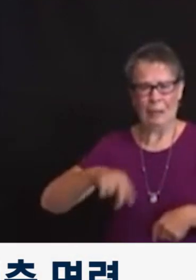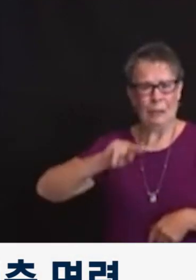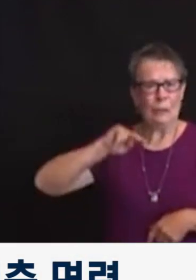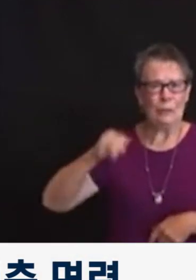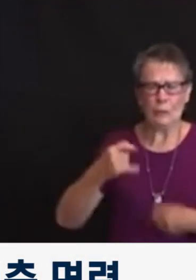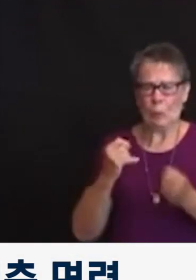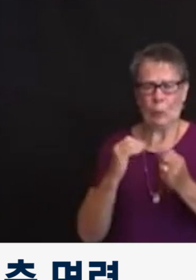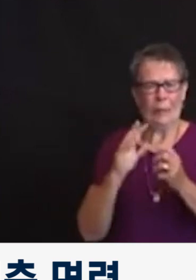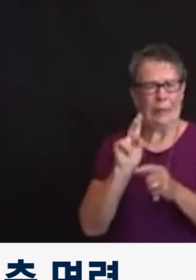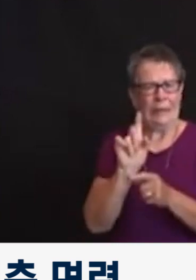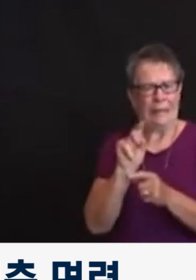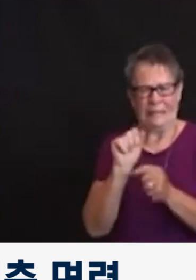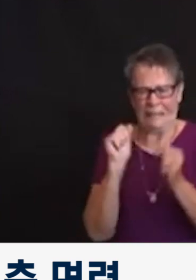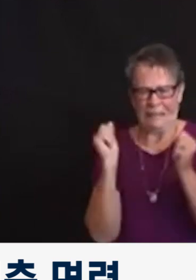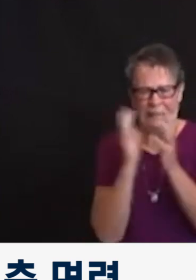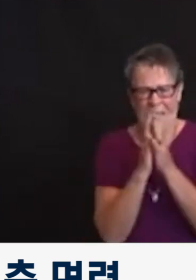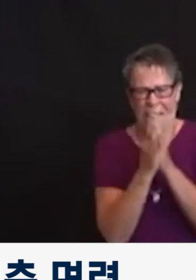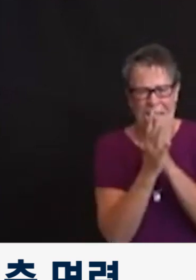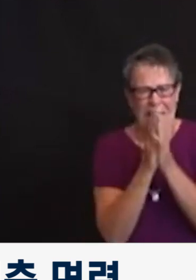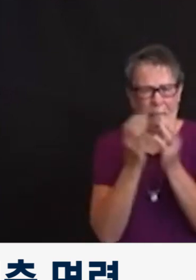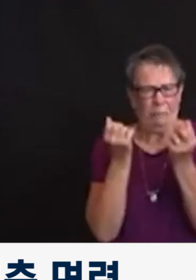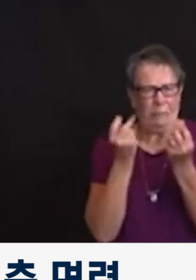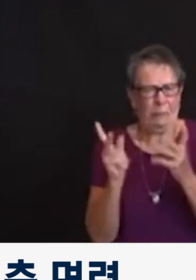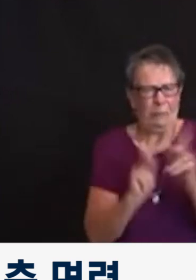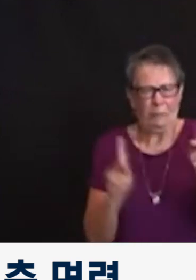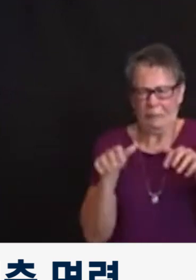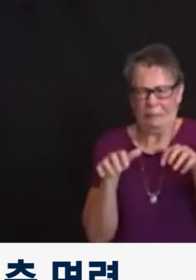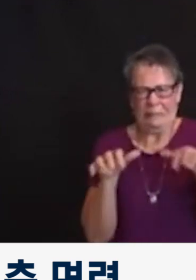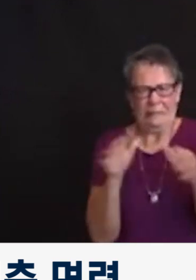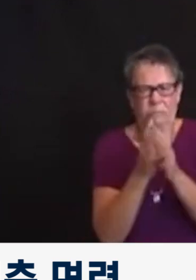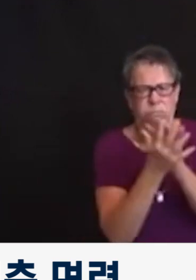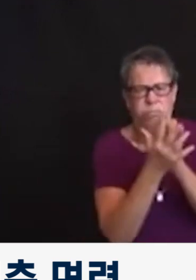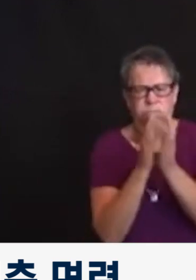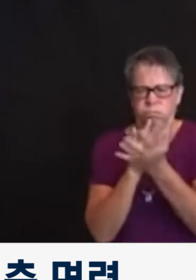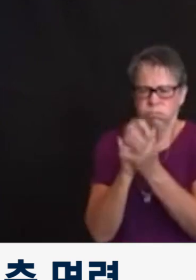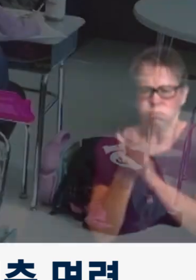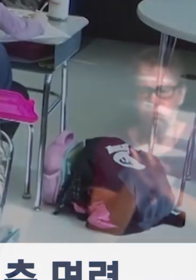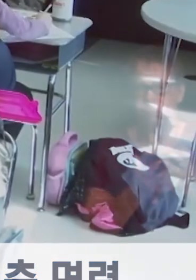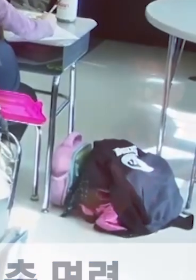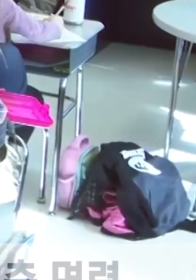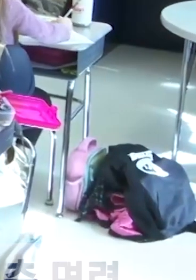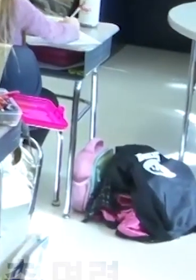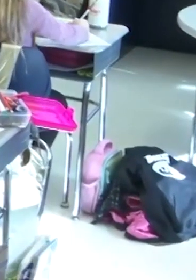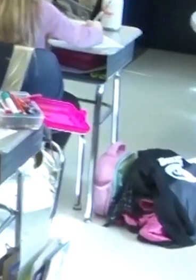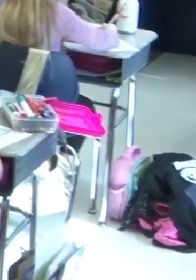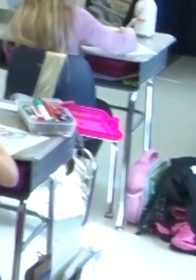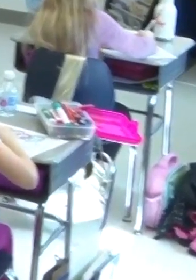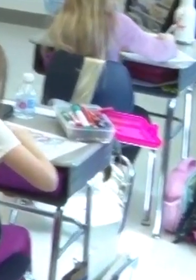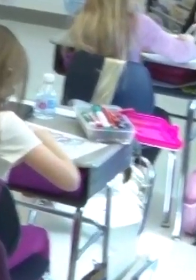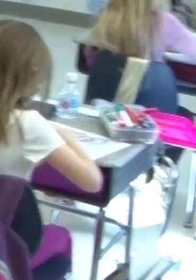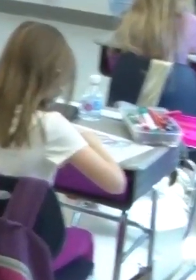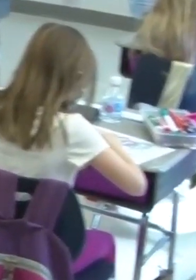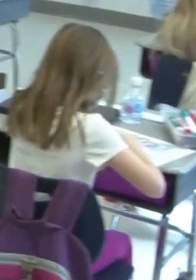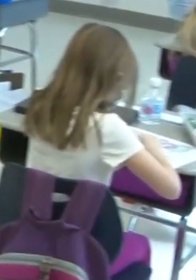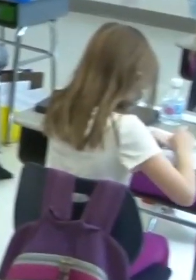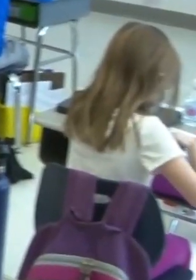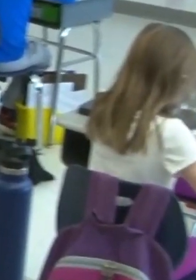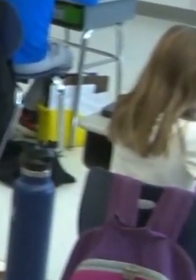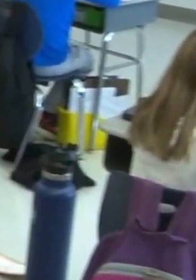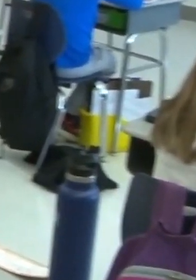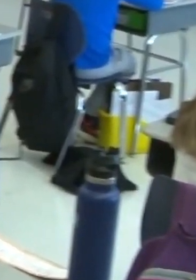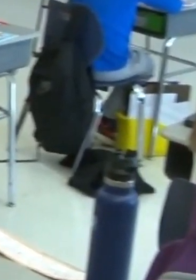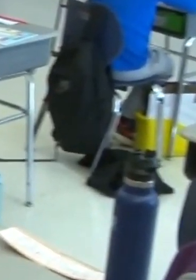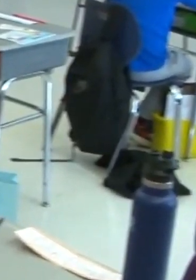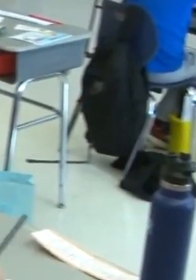주당 굴죽 원에게 다음 달 18일까지 백신 접종 증명서를 제출하는 지침 을 발표했습니다 기간제 교사 등